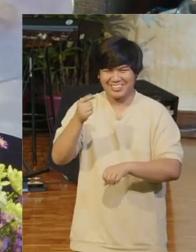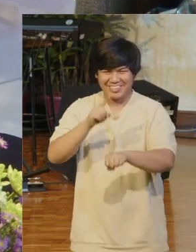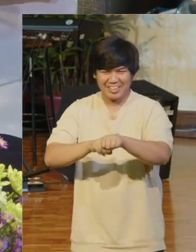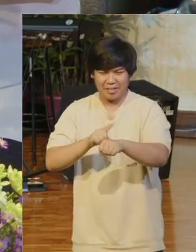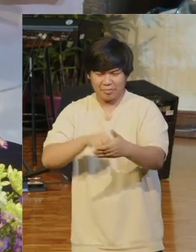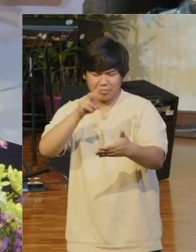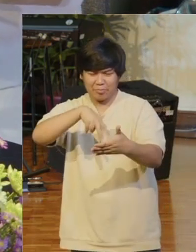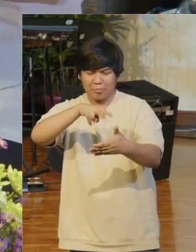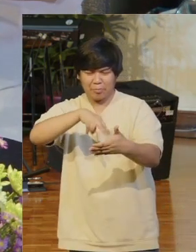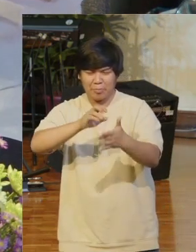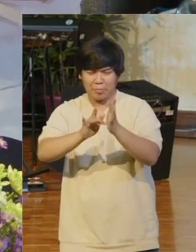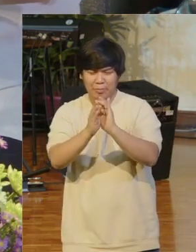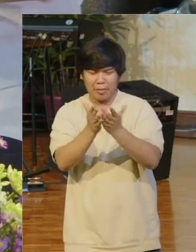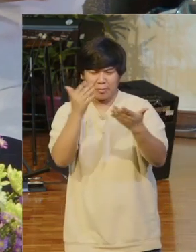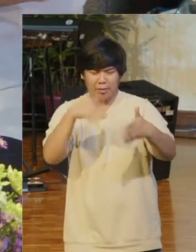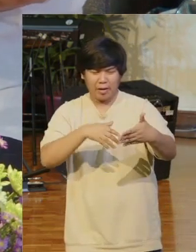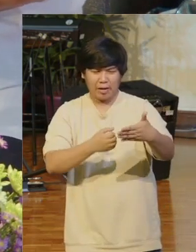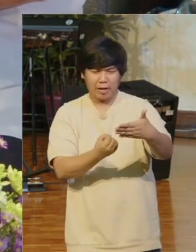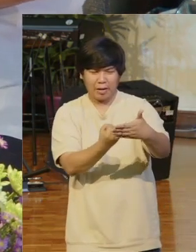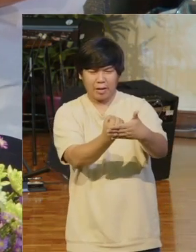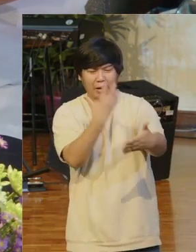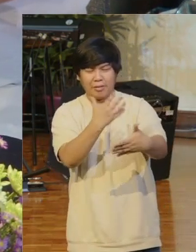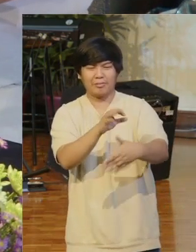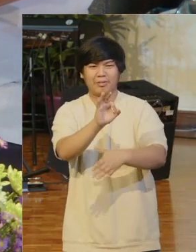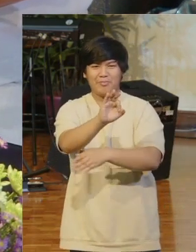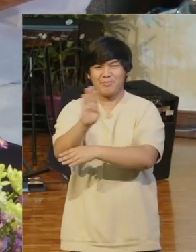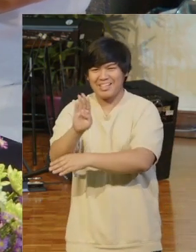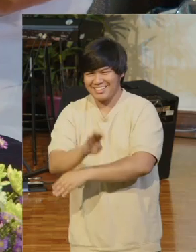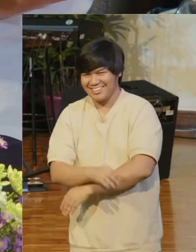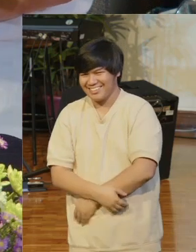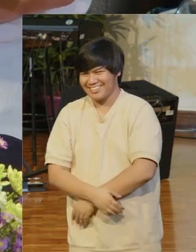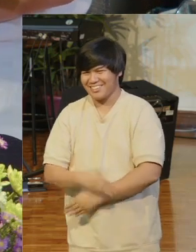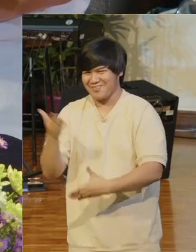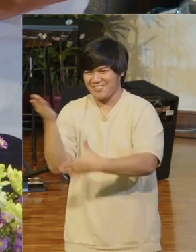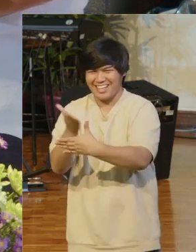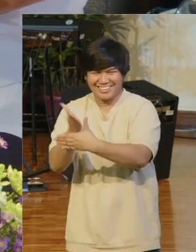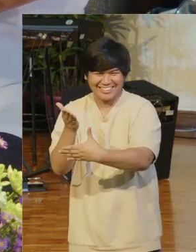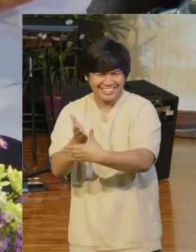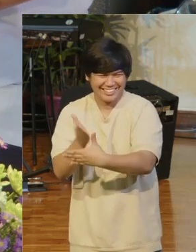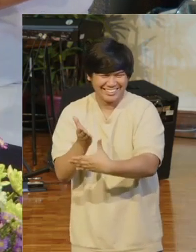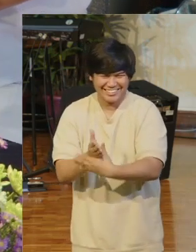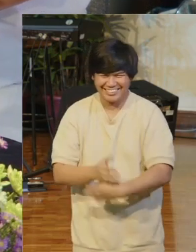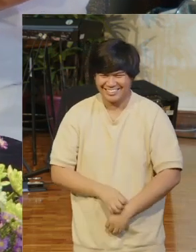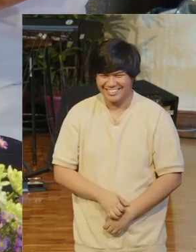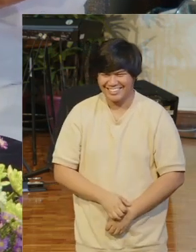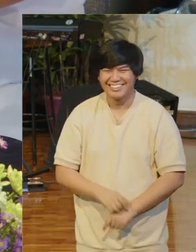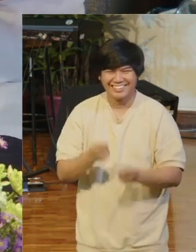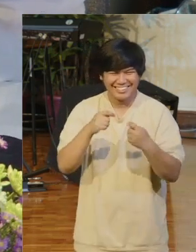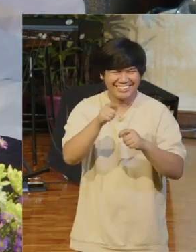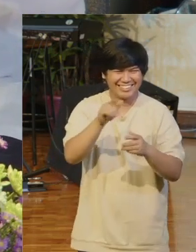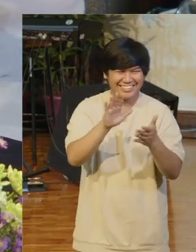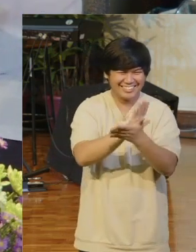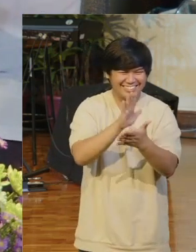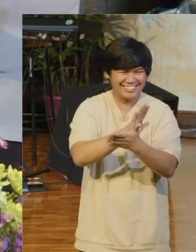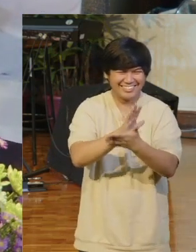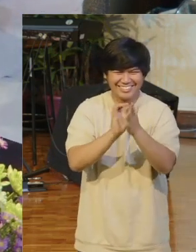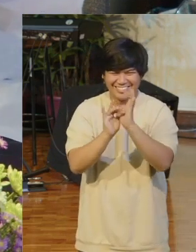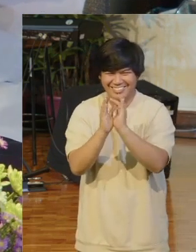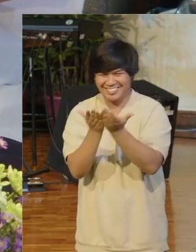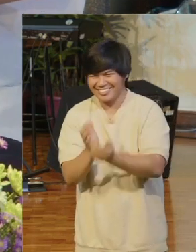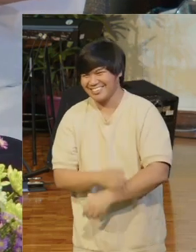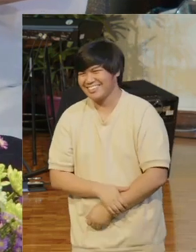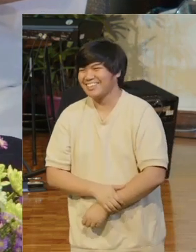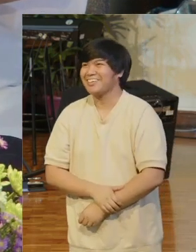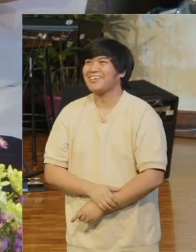No? Eh, baka kayo ma-distract. Ang sabi sa Isaiah 46, verse 10, siguro babasahin ko from